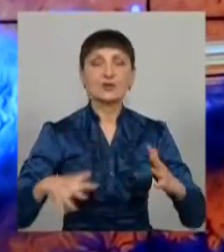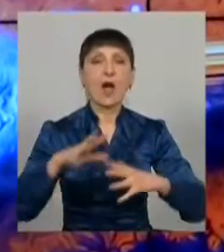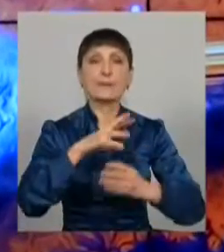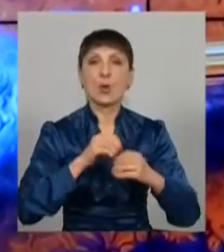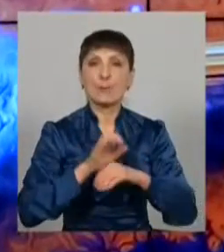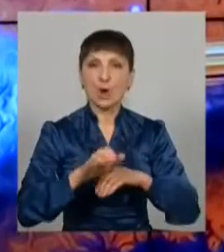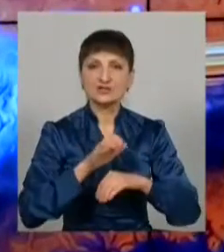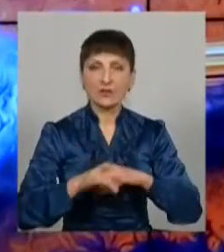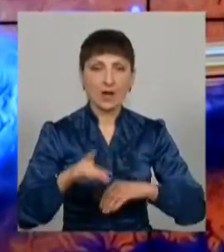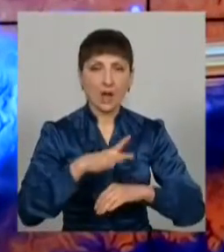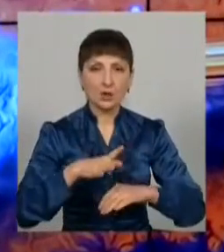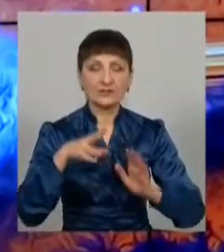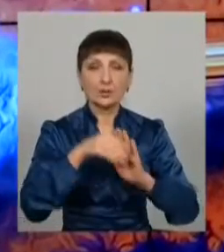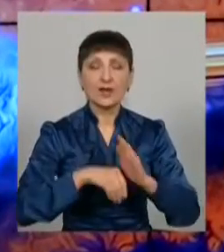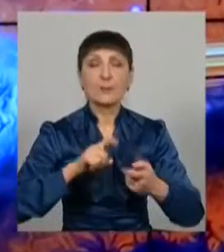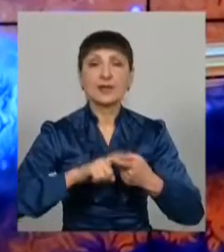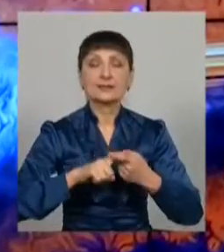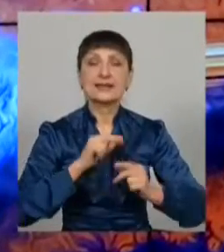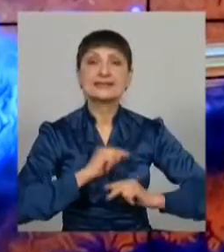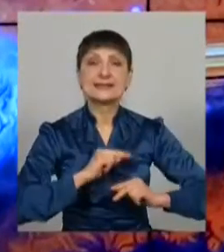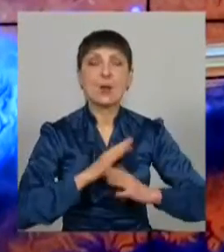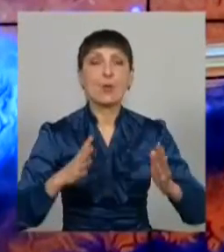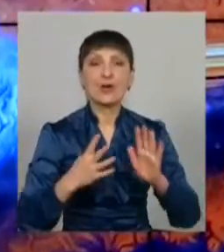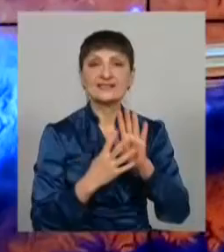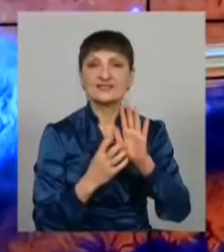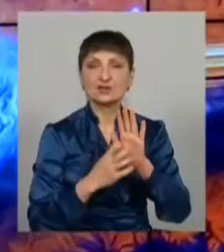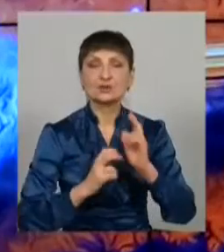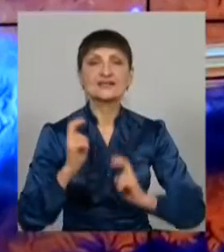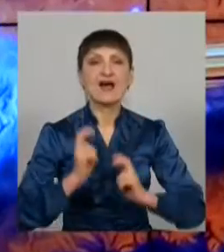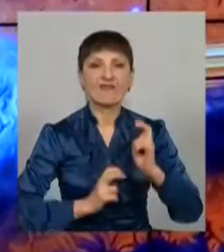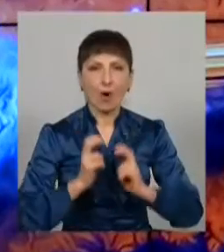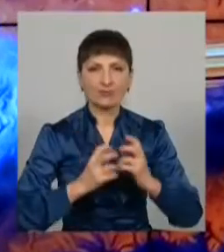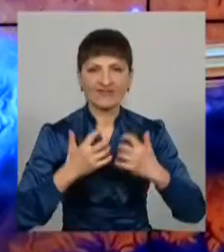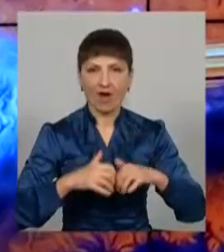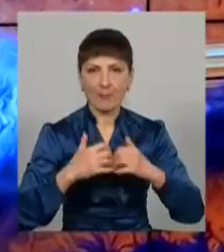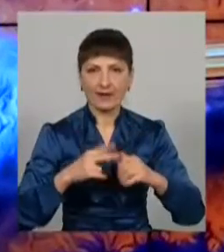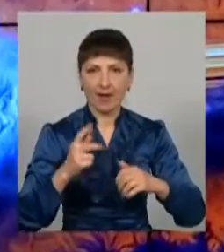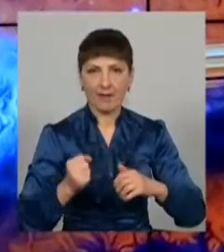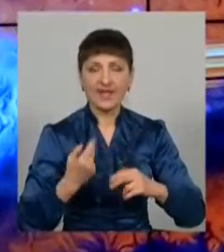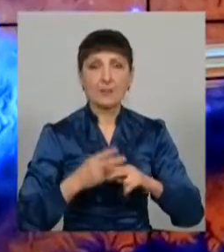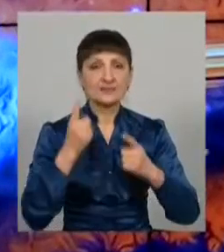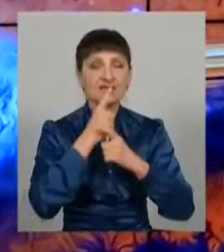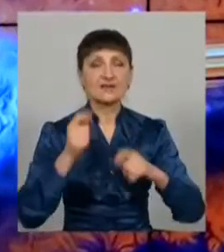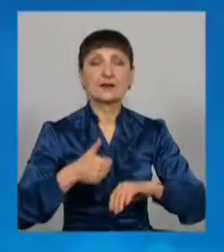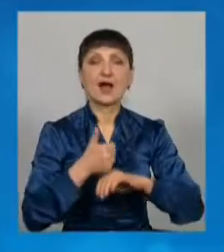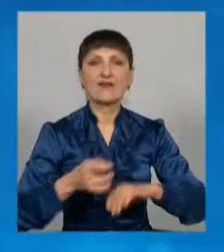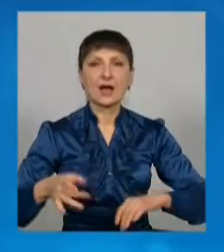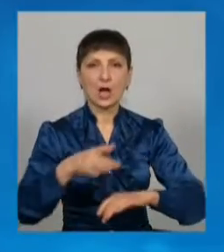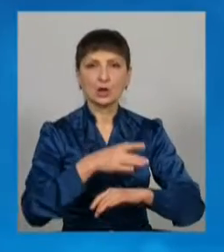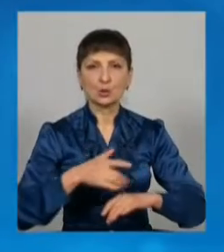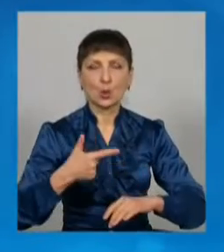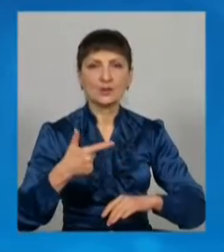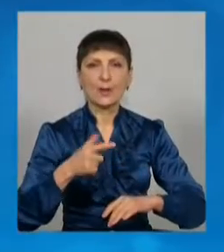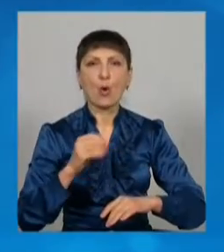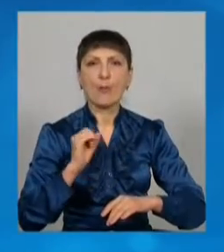производств района формируется благодаря деятельности более 900 заводов и фабрик. Об этом сегодня заявила глава района Гульнара